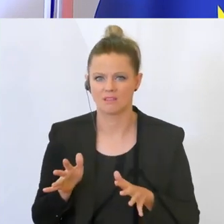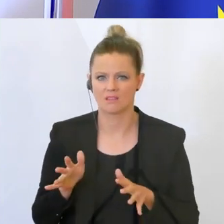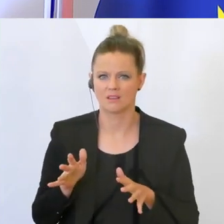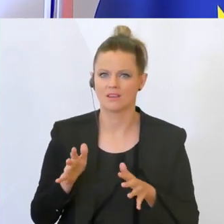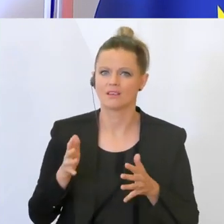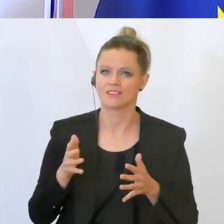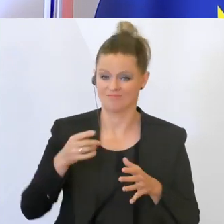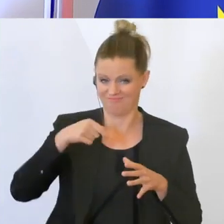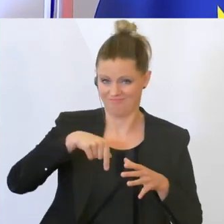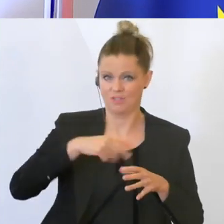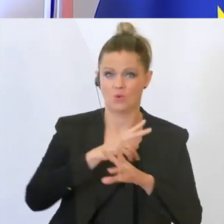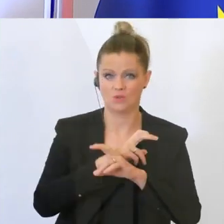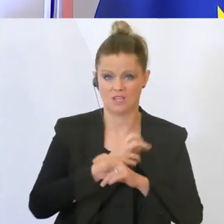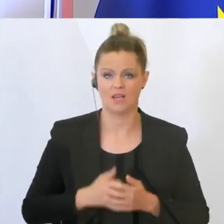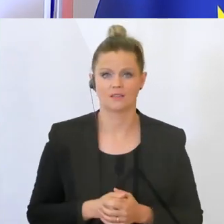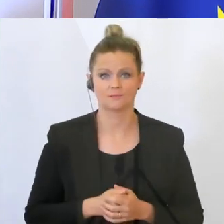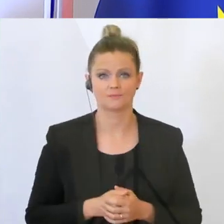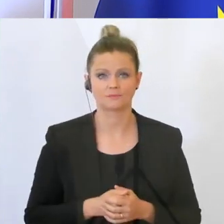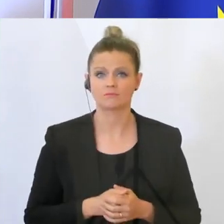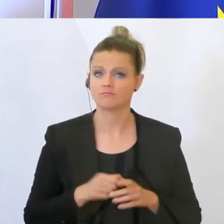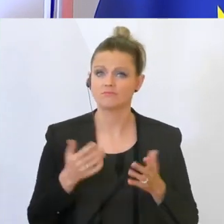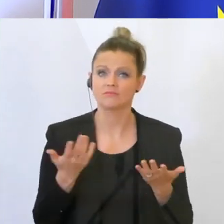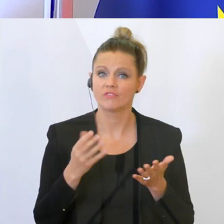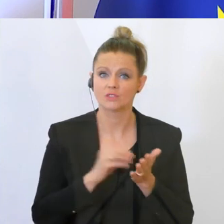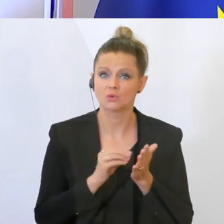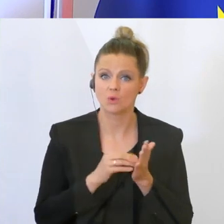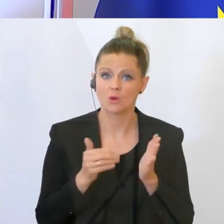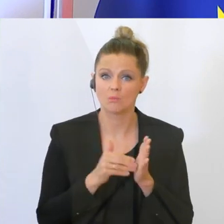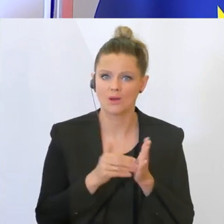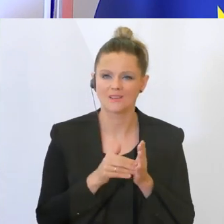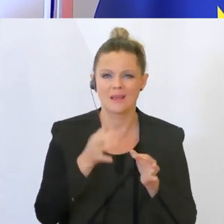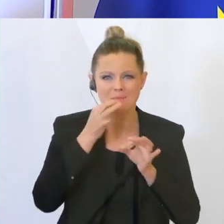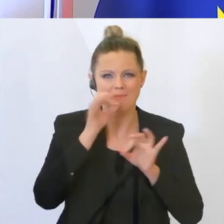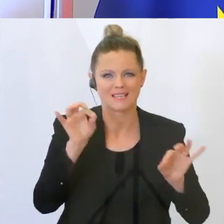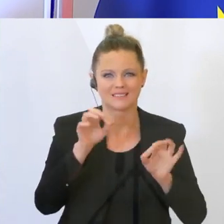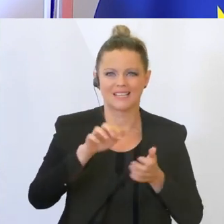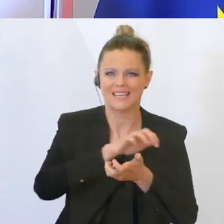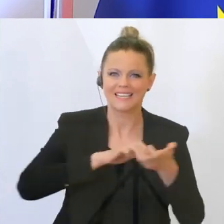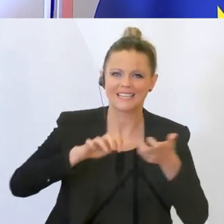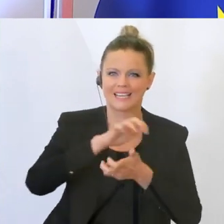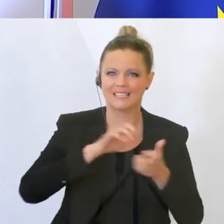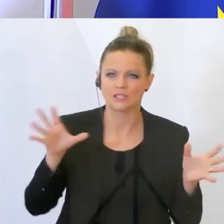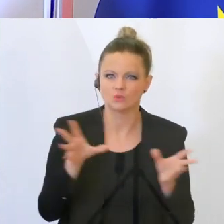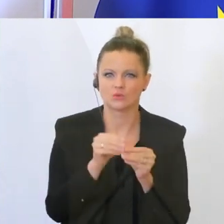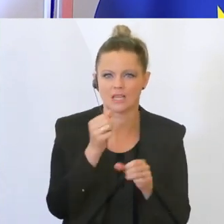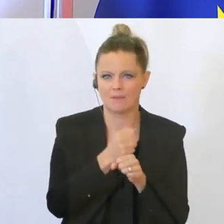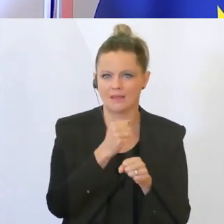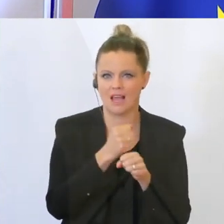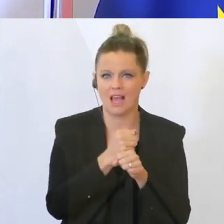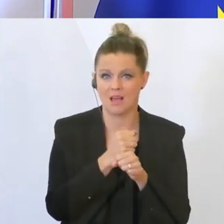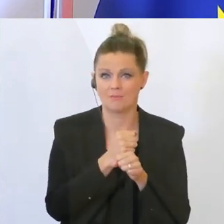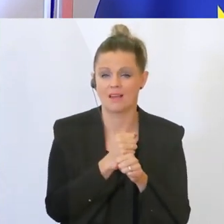verloren gegangener Güter im Inland. Und was es auch braucht, ist eine bessere Krisenzusammenarbeit mit